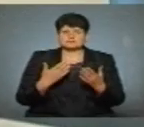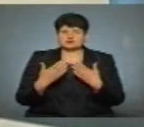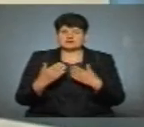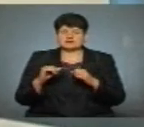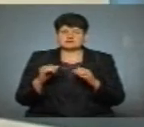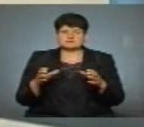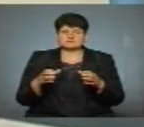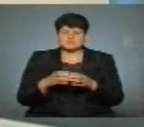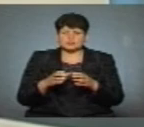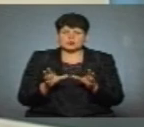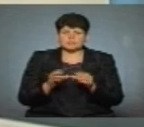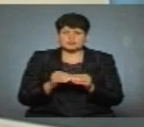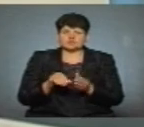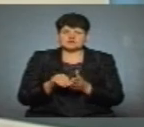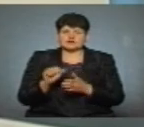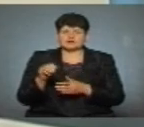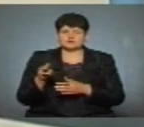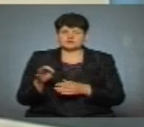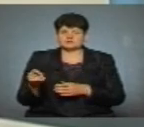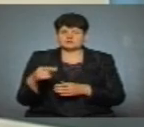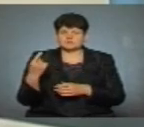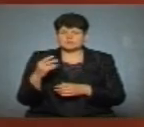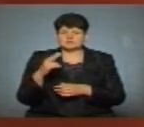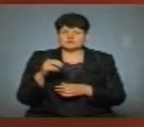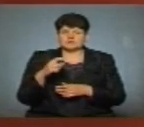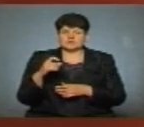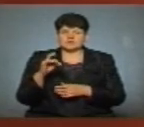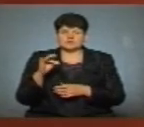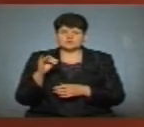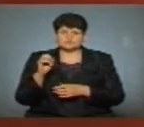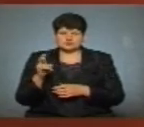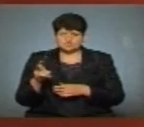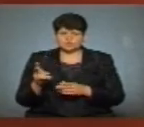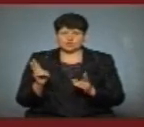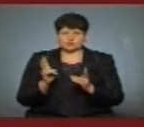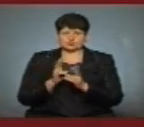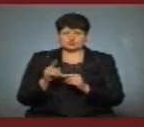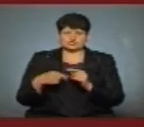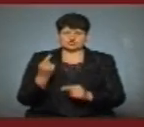керівником спілки об'єднання учасників АТО «Тернопілля» Дмитром Харчуком. До зустрічі!